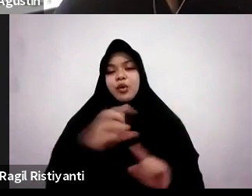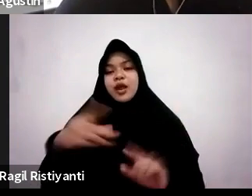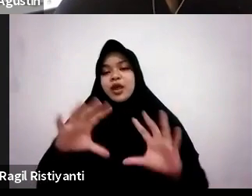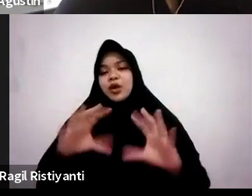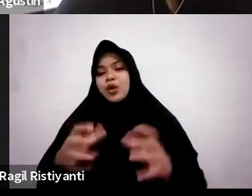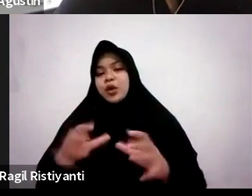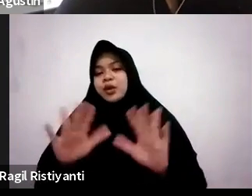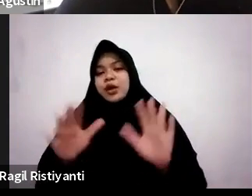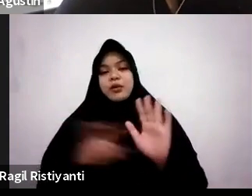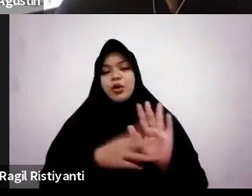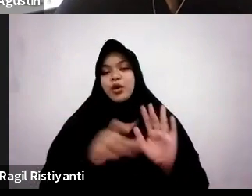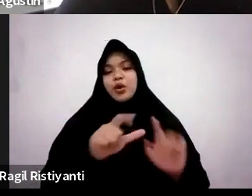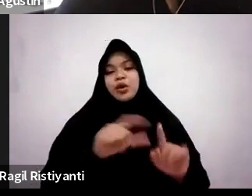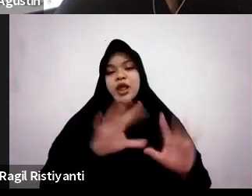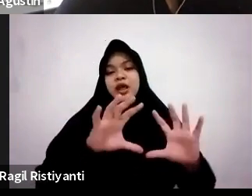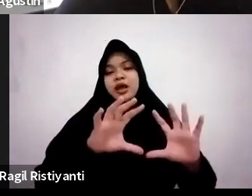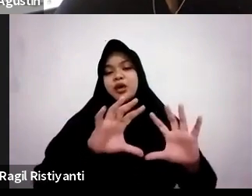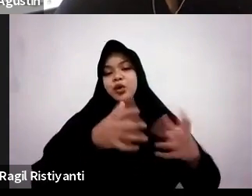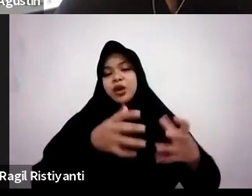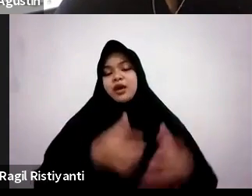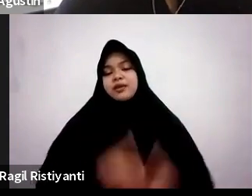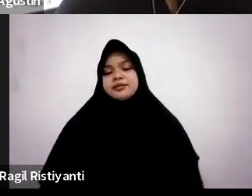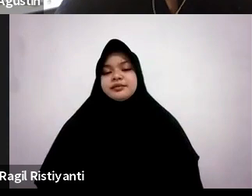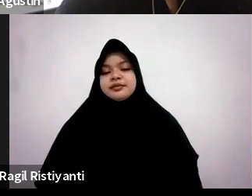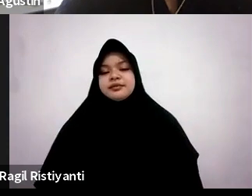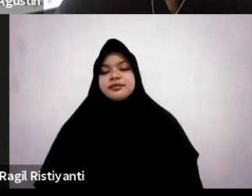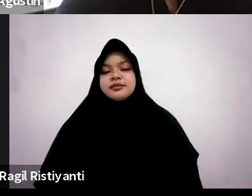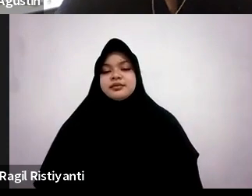model dunia itu cuma aku